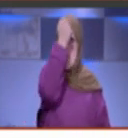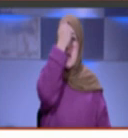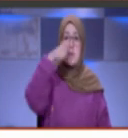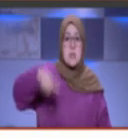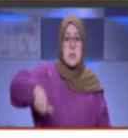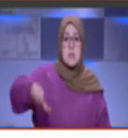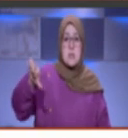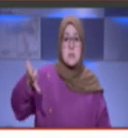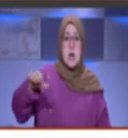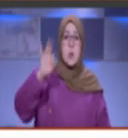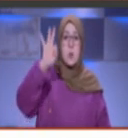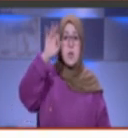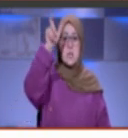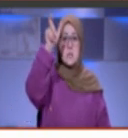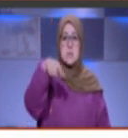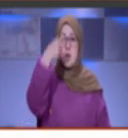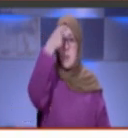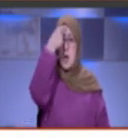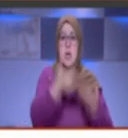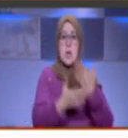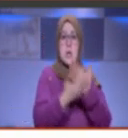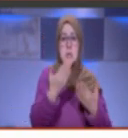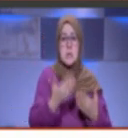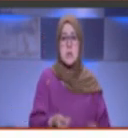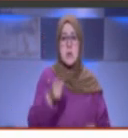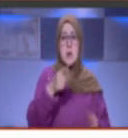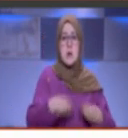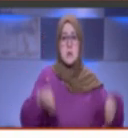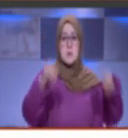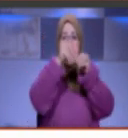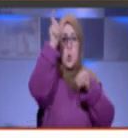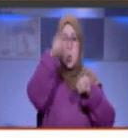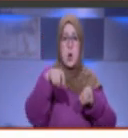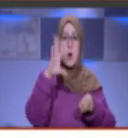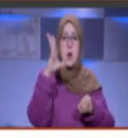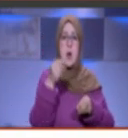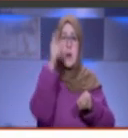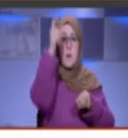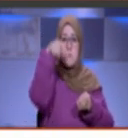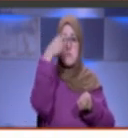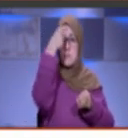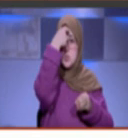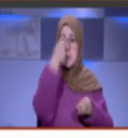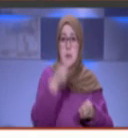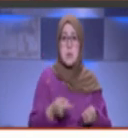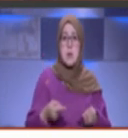3039 إصابة جديدة بالفيروس ليصل إجمالي عدد الإصابات إلى